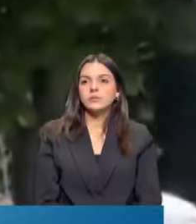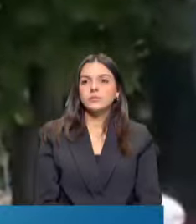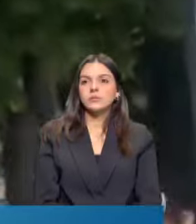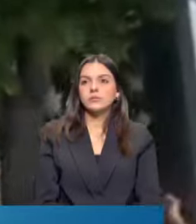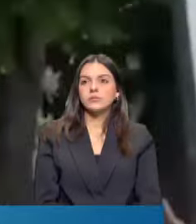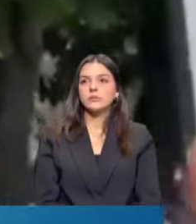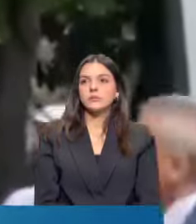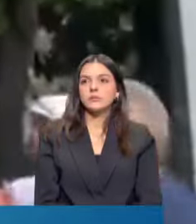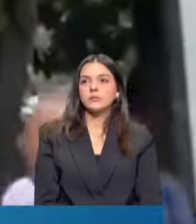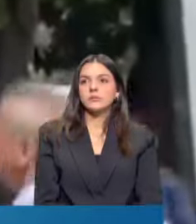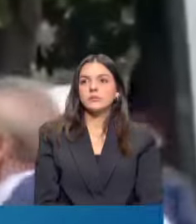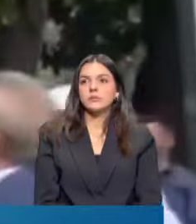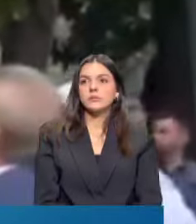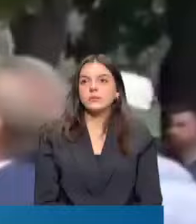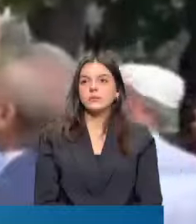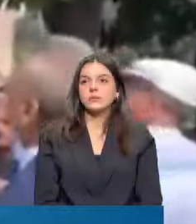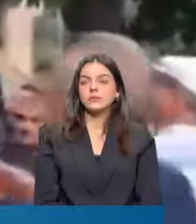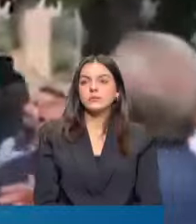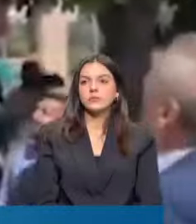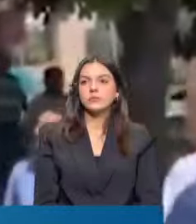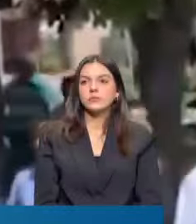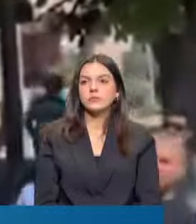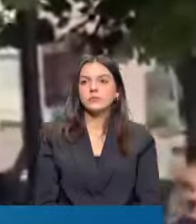aferin gençler. Hiç gelecek de yok.